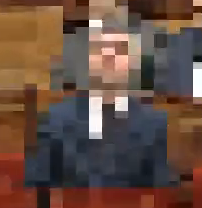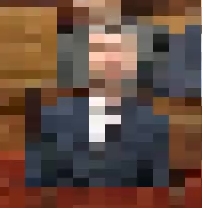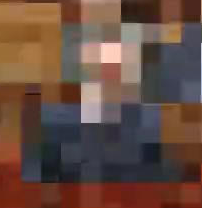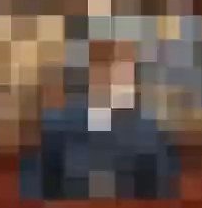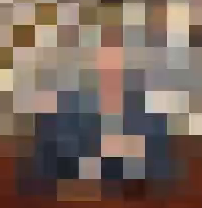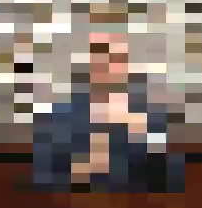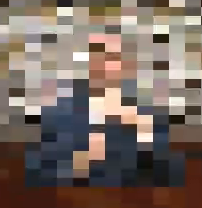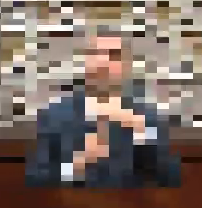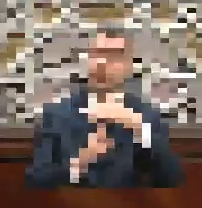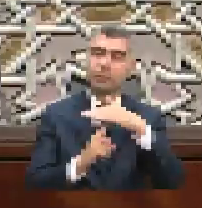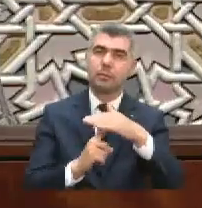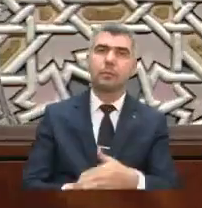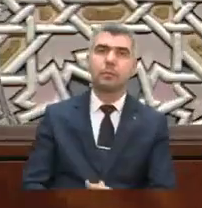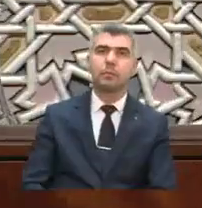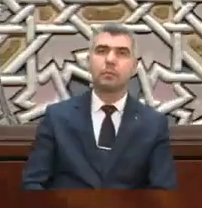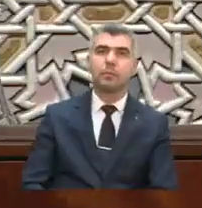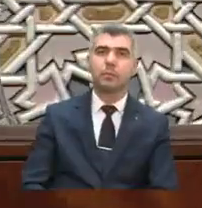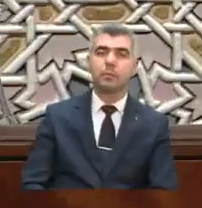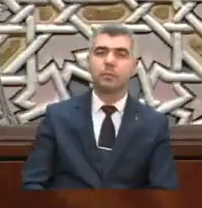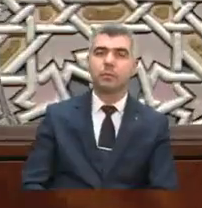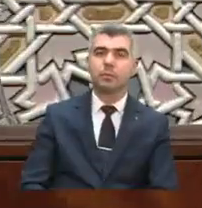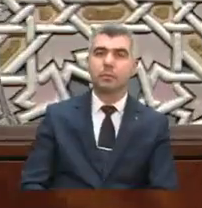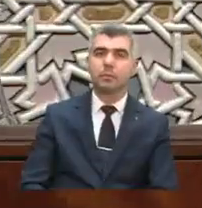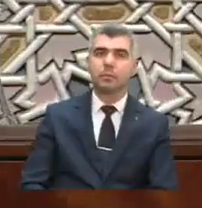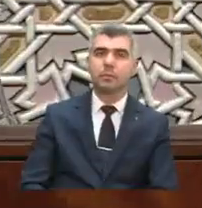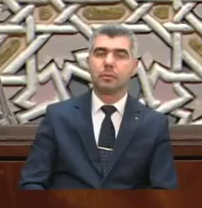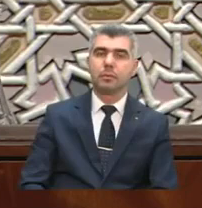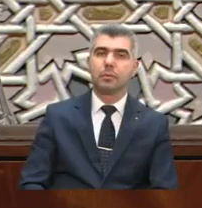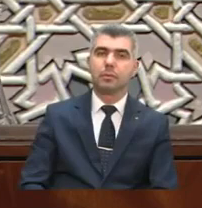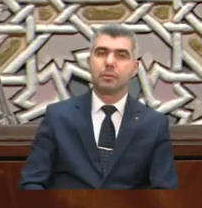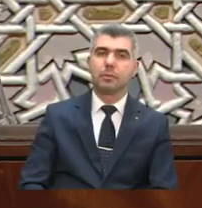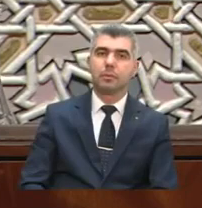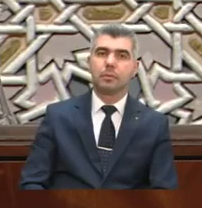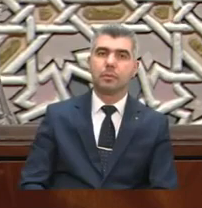صح سي إدريس نقطة نظام. تفضل.